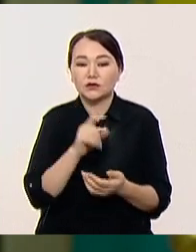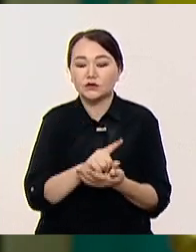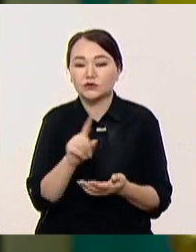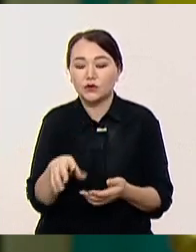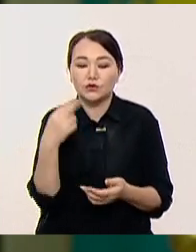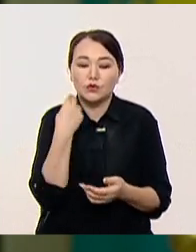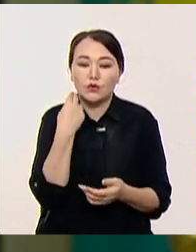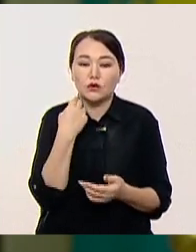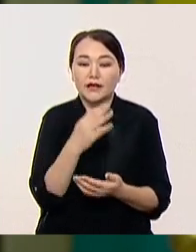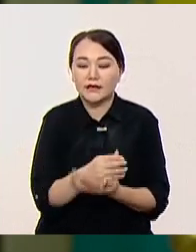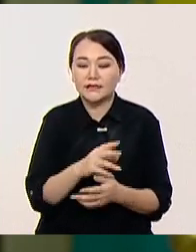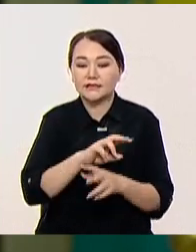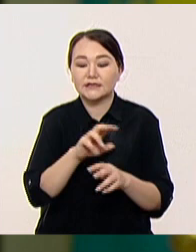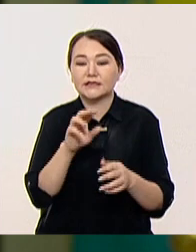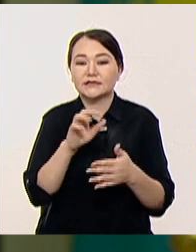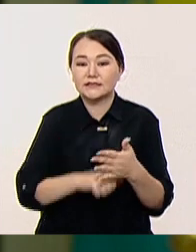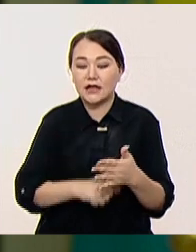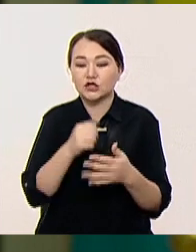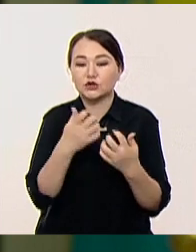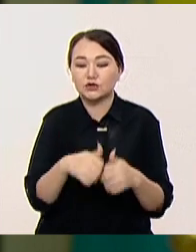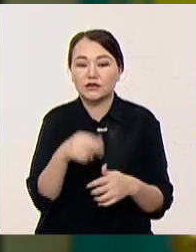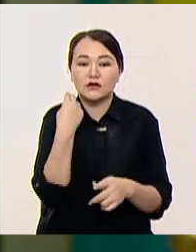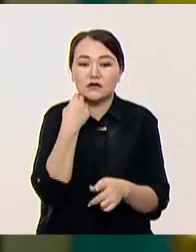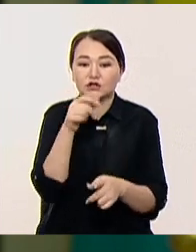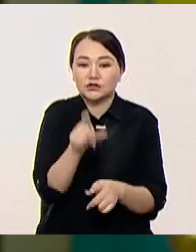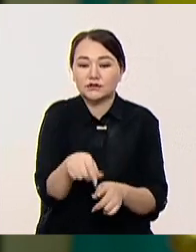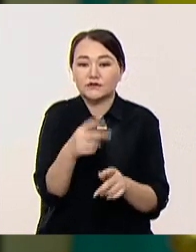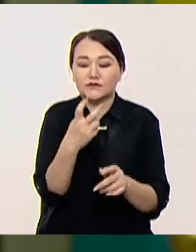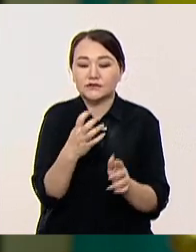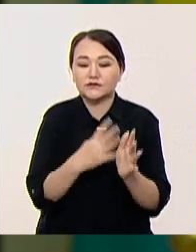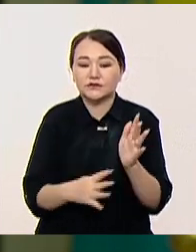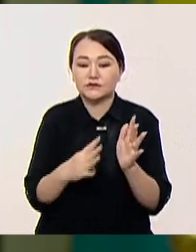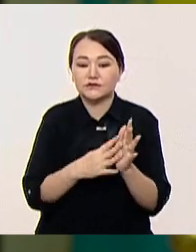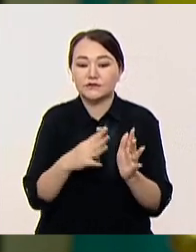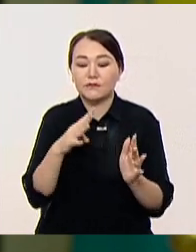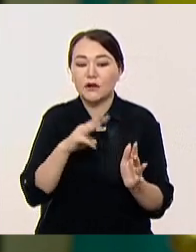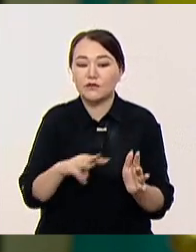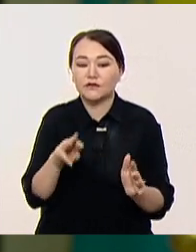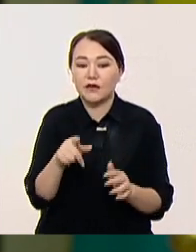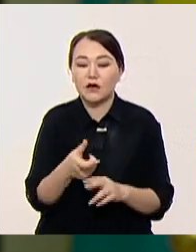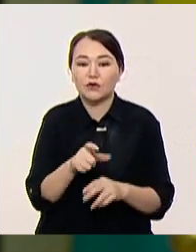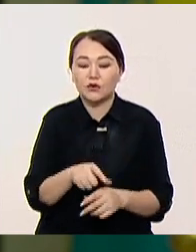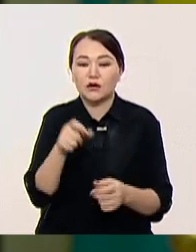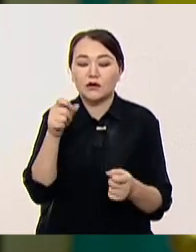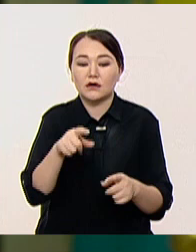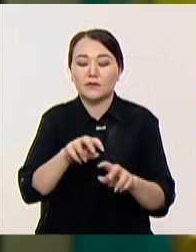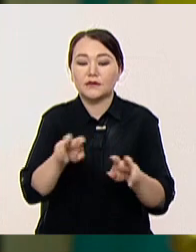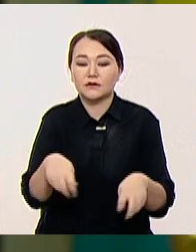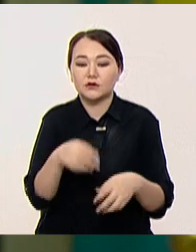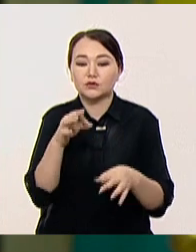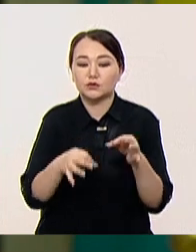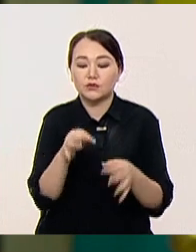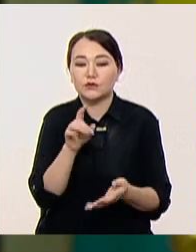по алиментам и снял со счета должника 289 миллионов тенге, которые подлежали конфискации по приговору